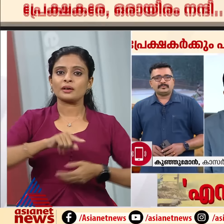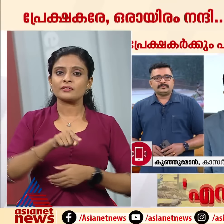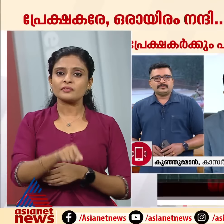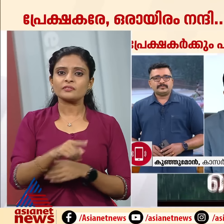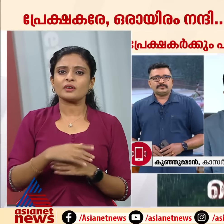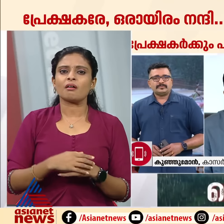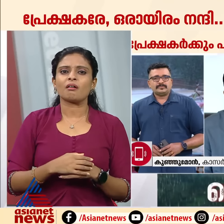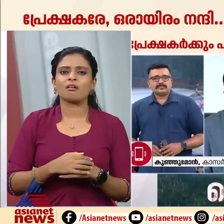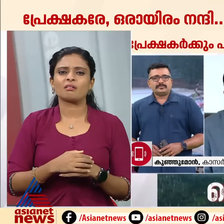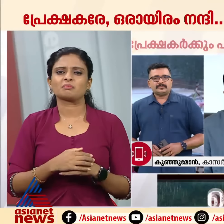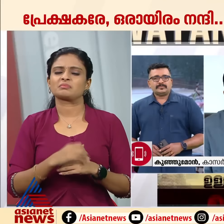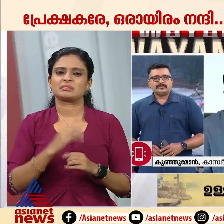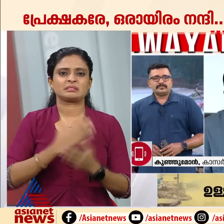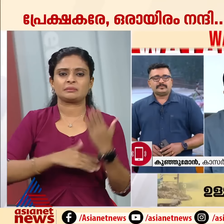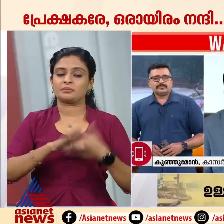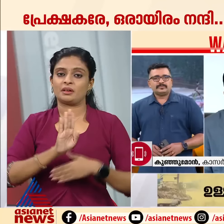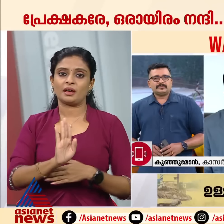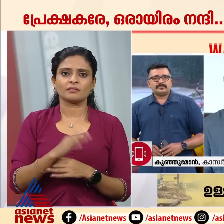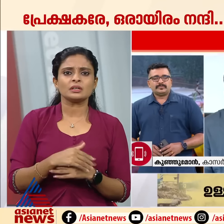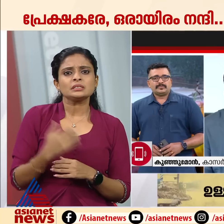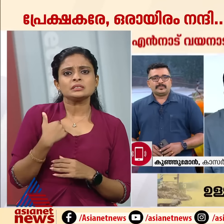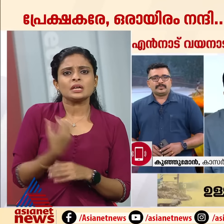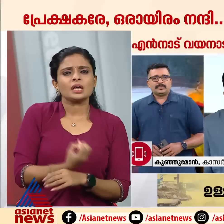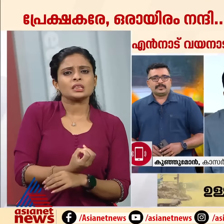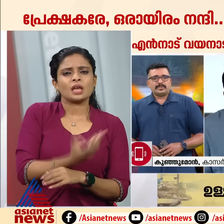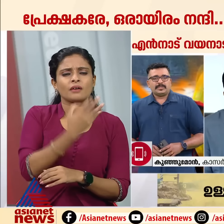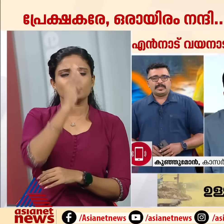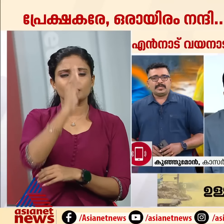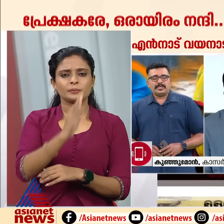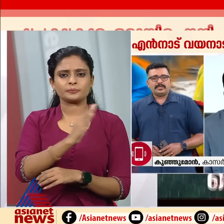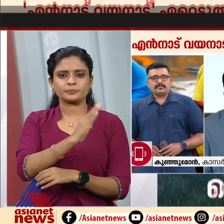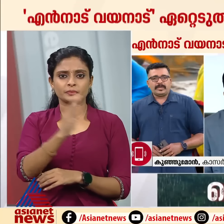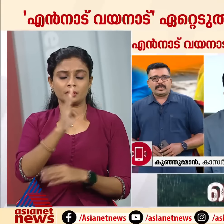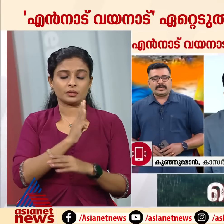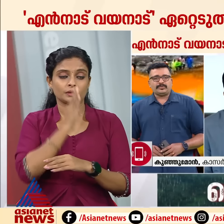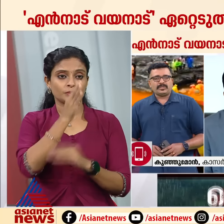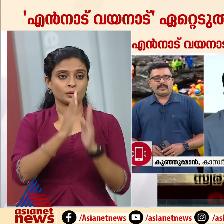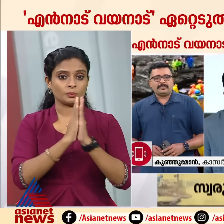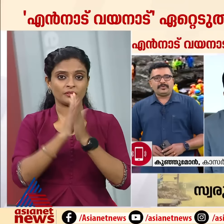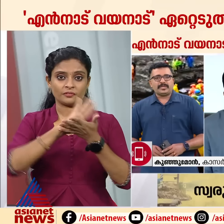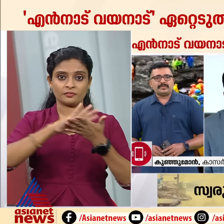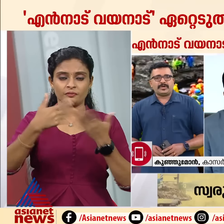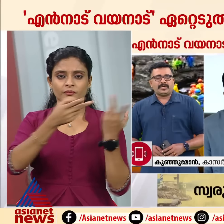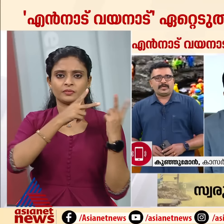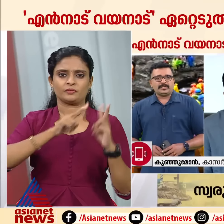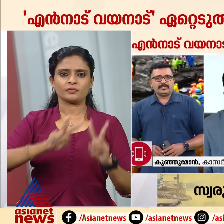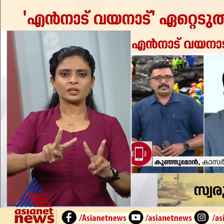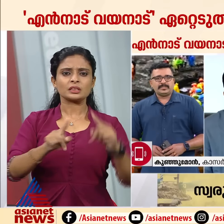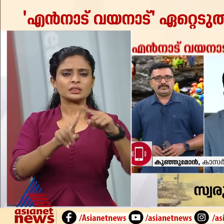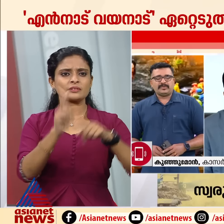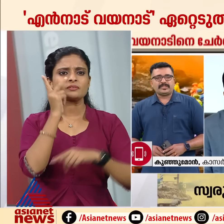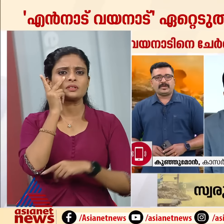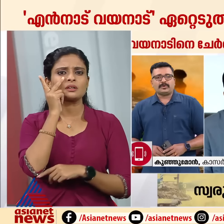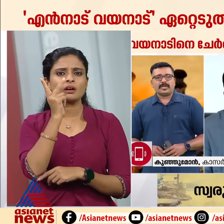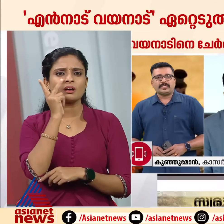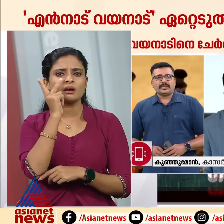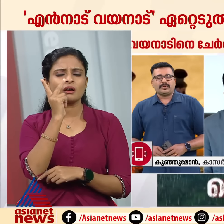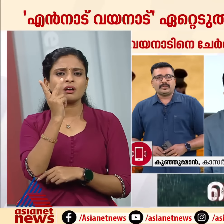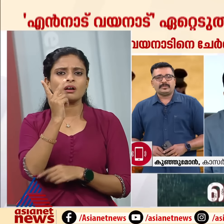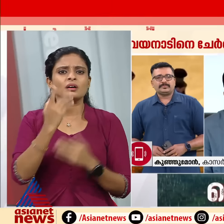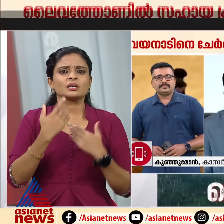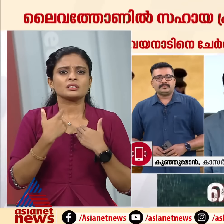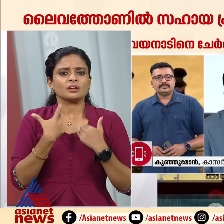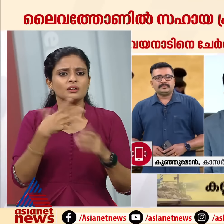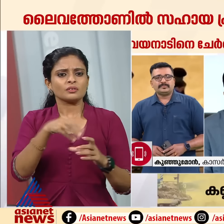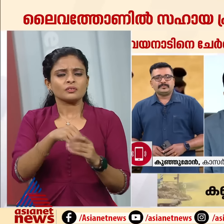കാഴ്ചയില്ലാത്ത സ്ത്രീയാണ്. ഞാനിപ്പോ ഇത് കണ്ടുകൊണ്ടിരുന്നിട്ട് രാവിലെ പള്ളിയിൽ പോയിട്ട് വന്നിട്ട് കണ്ടിരുന്നപ്പോ എനിക്ക് തോന്നി എന്നാൽ എന്ത് സംഭവം കൊടുക്കാനൊക്കും. അപ്പൊ